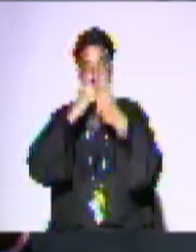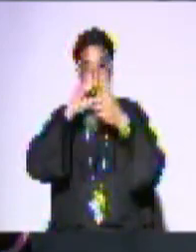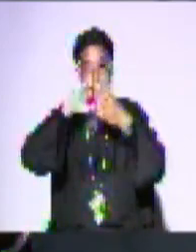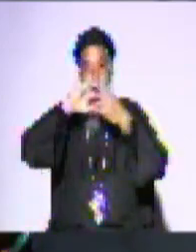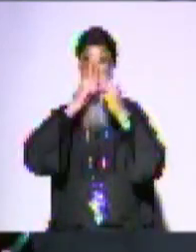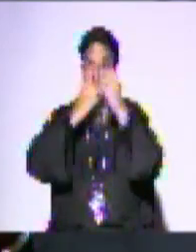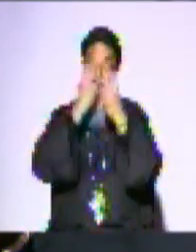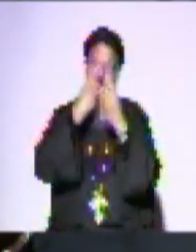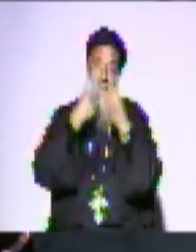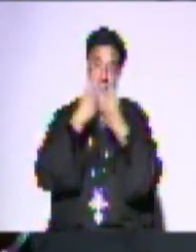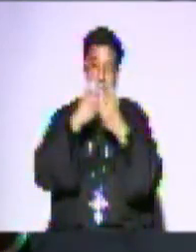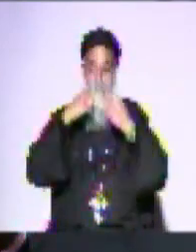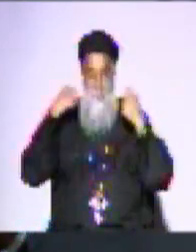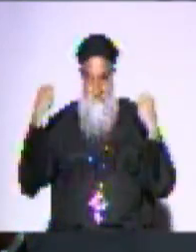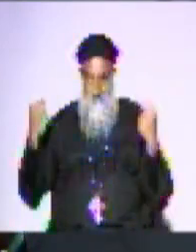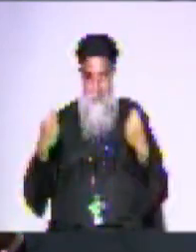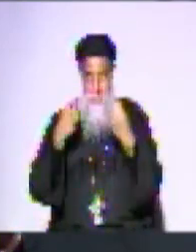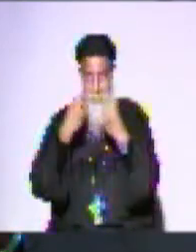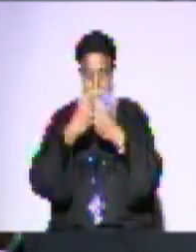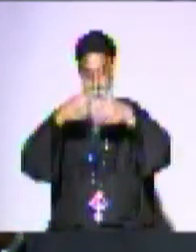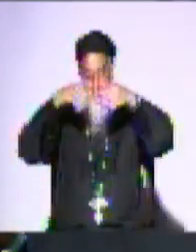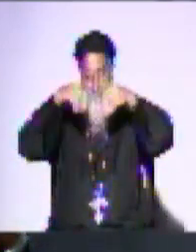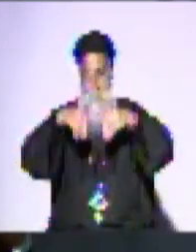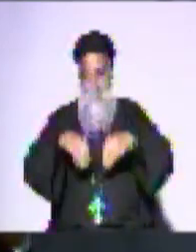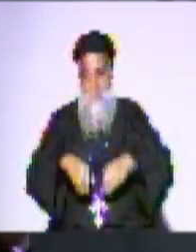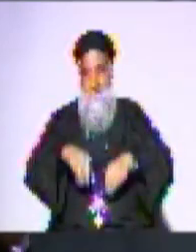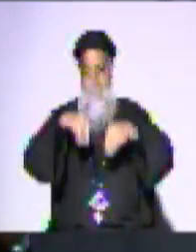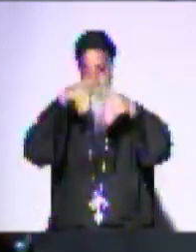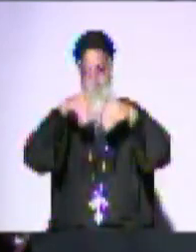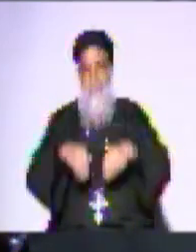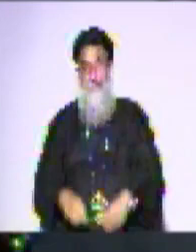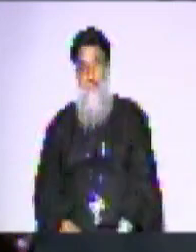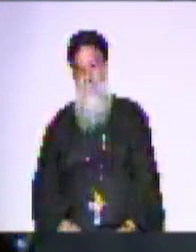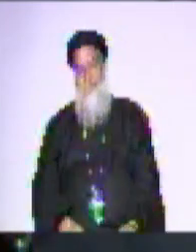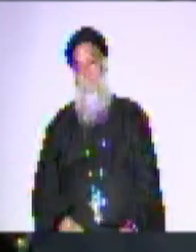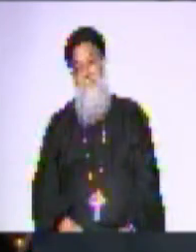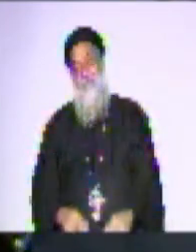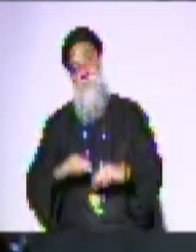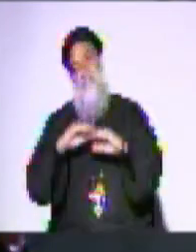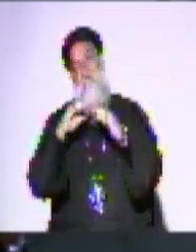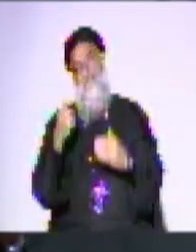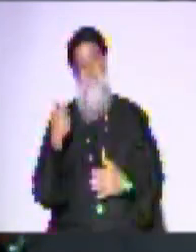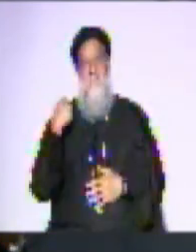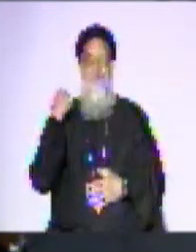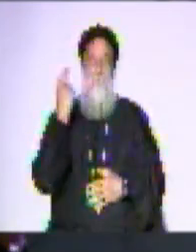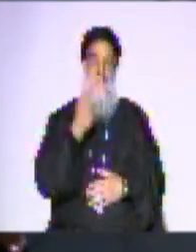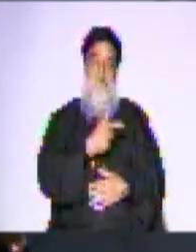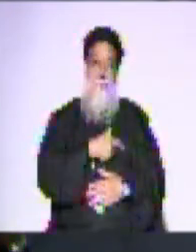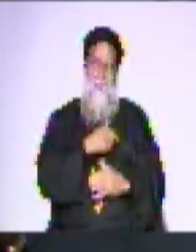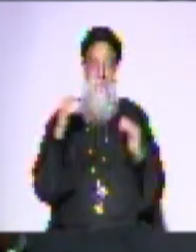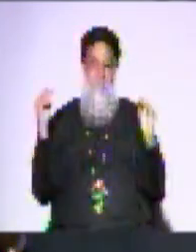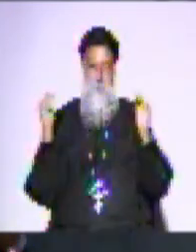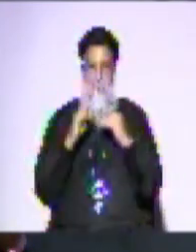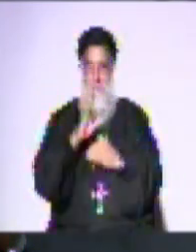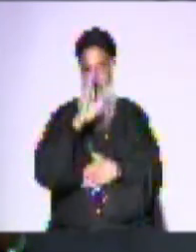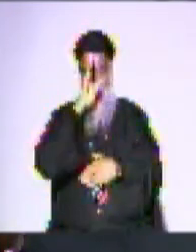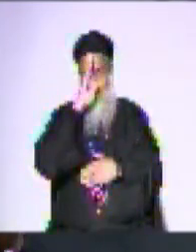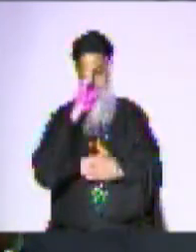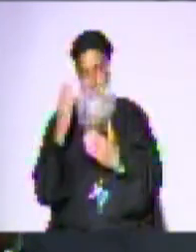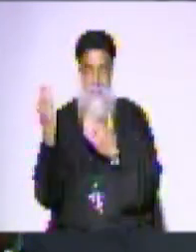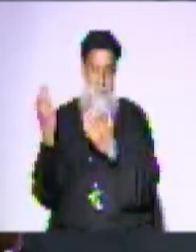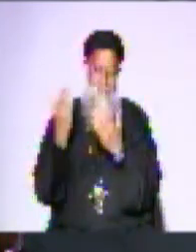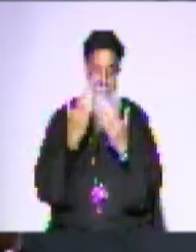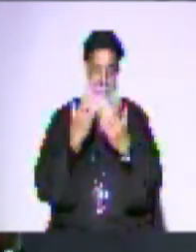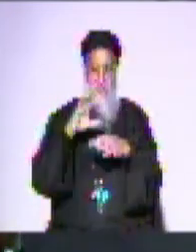الجهاد والمعمودية. فالنهاردة سيدنا فصل الإنجيل بتاع القداس يوم الاثنين من معلمنا